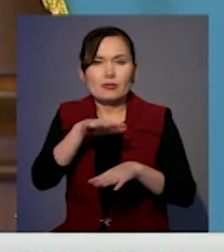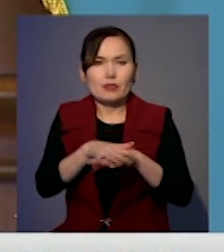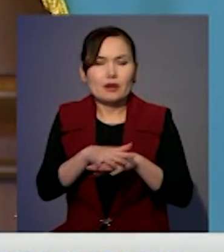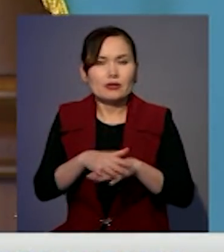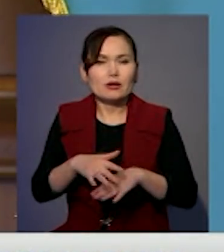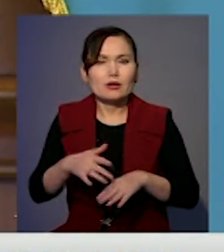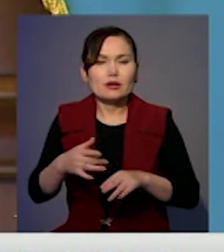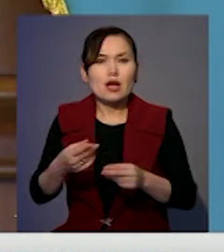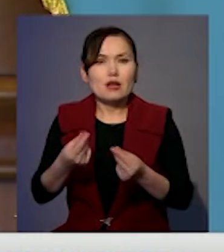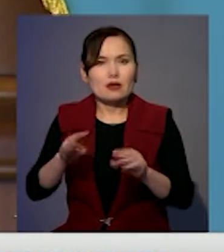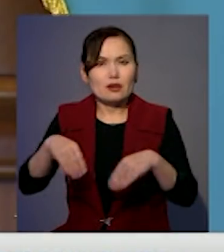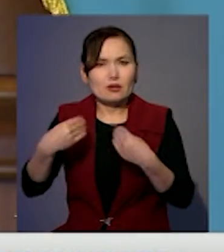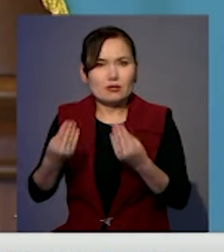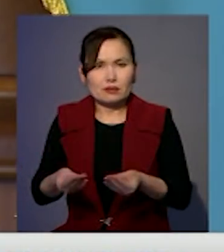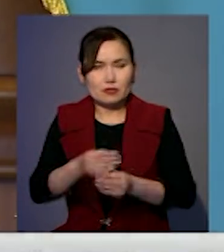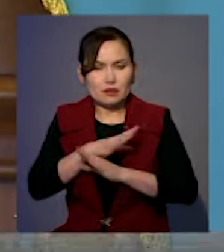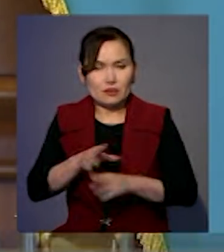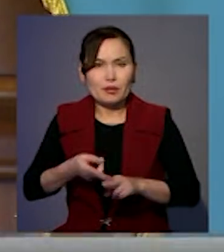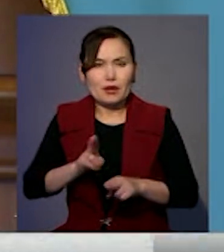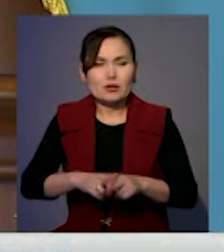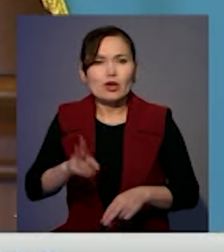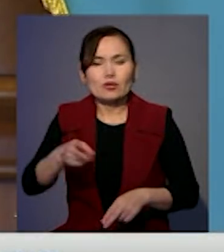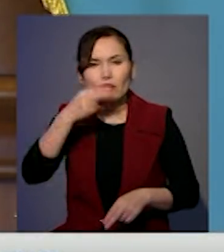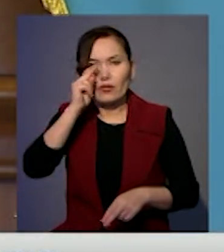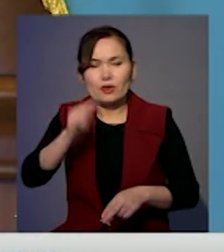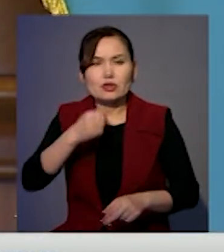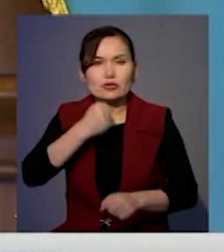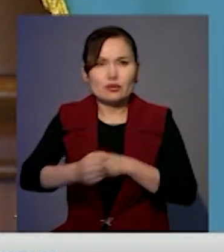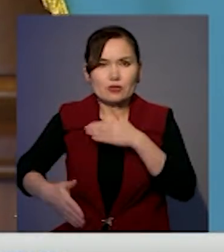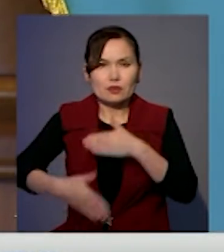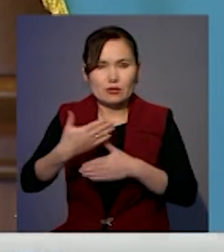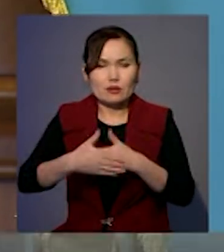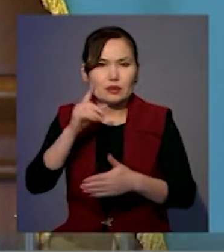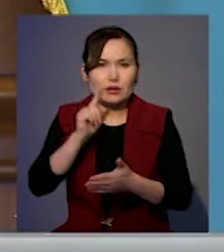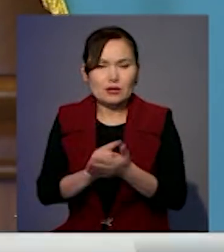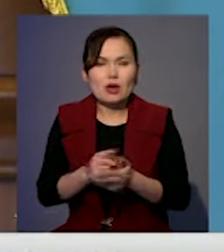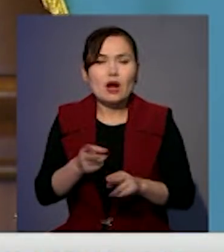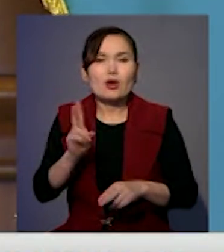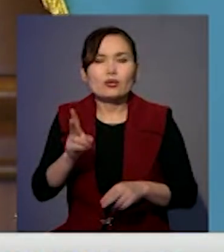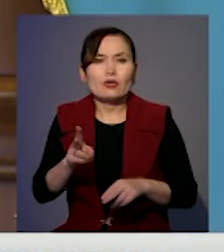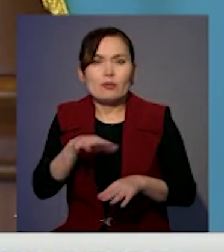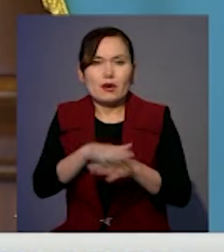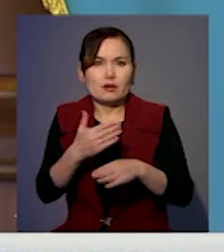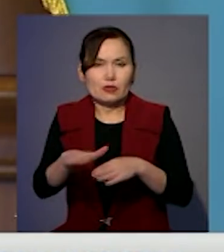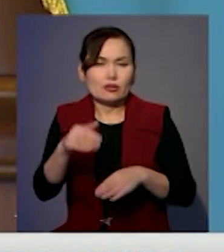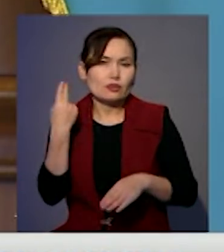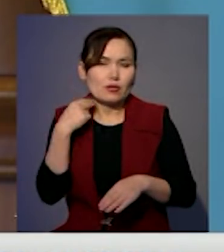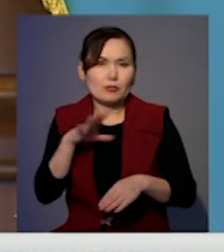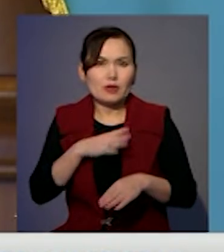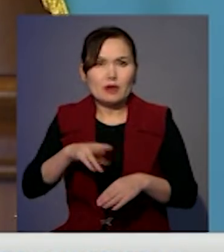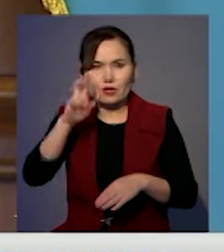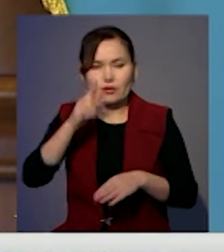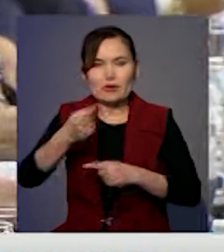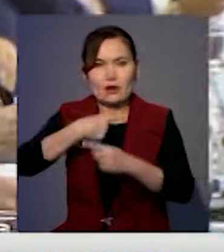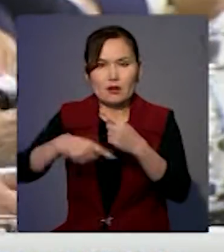ходить? Это должно быть уголовное дело, и возврат должен быть обеспечен всем необходимым, всем возможностями